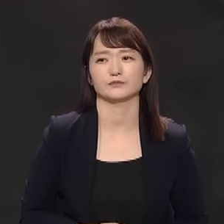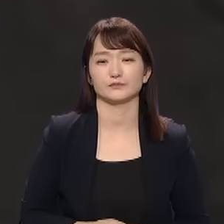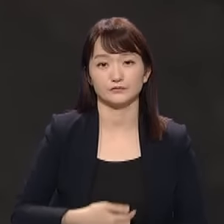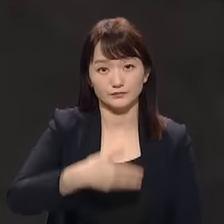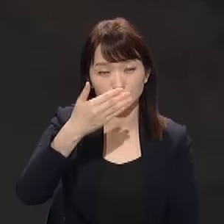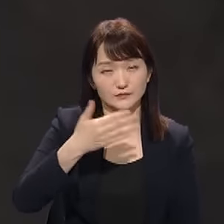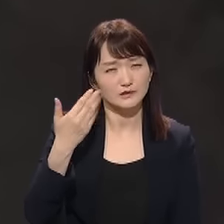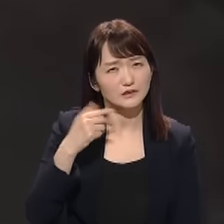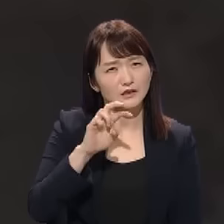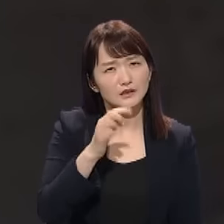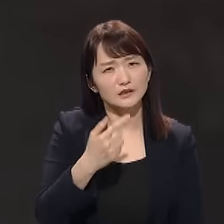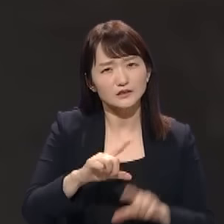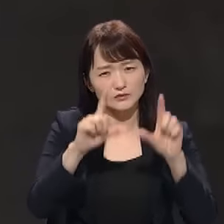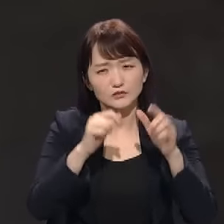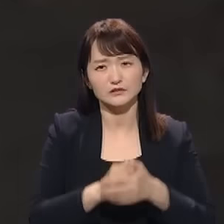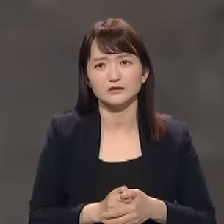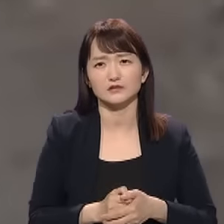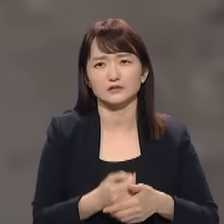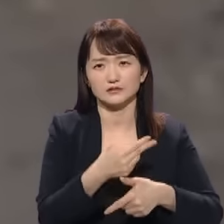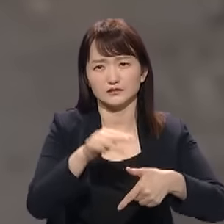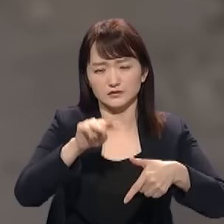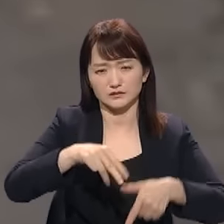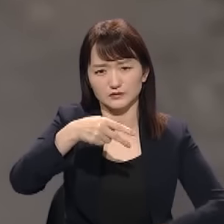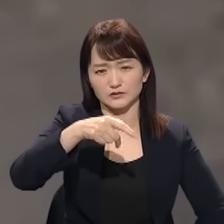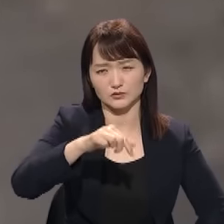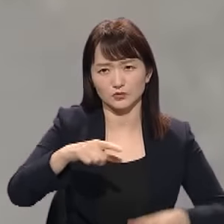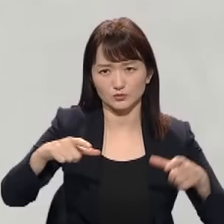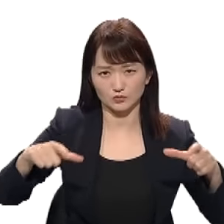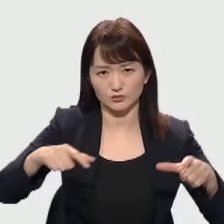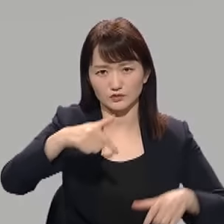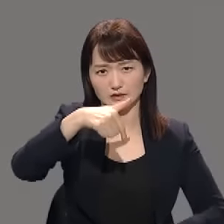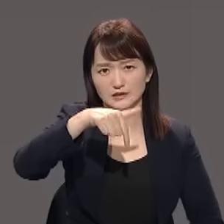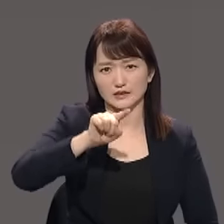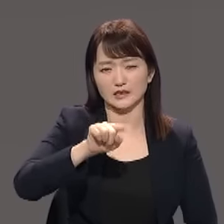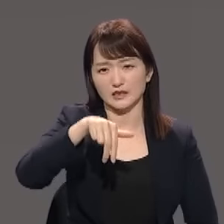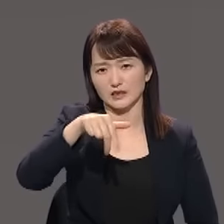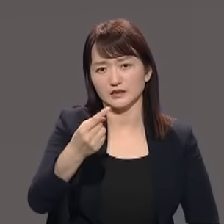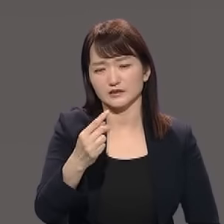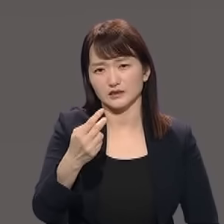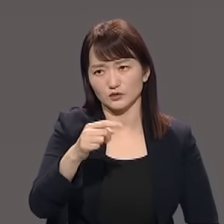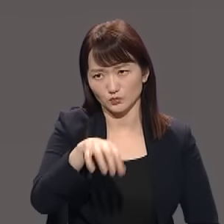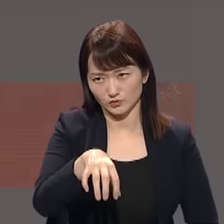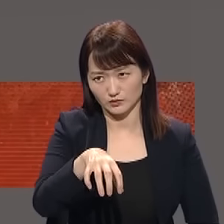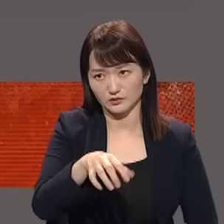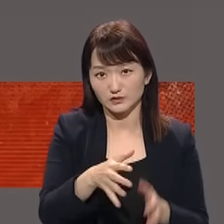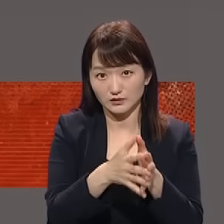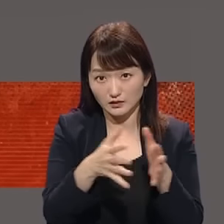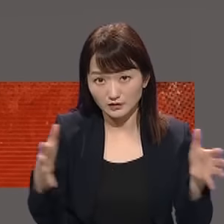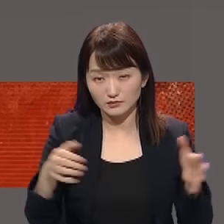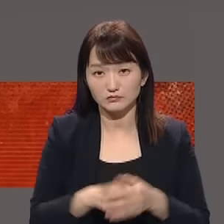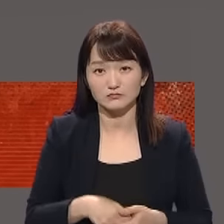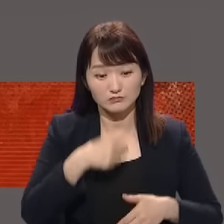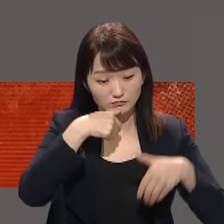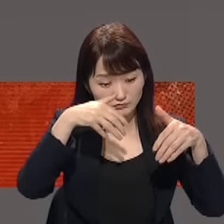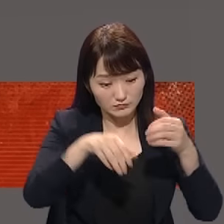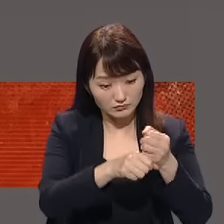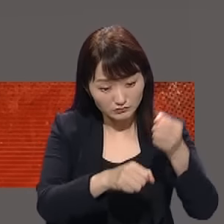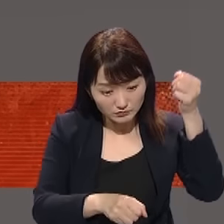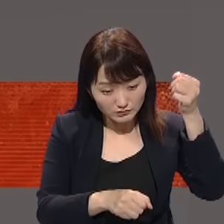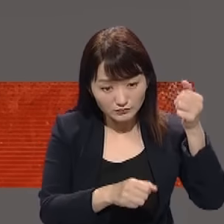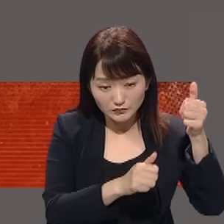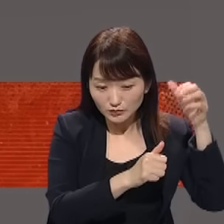지난 26일 인천 서구 가자동에 있는 한 아파트라고 하는데요. 보신 것처럼 비 오는 날 우산 쓰고 온